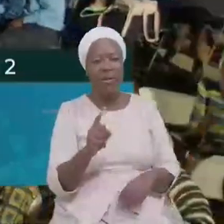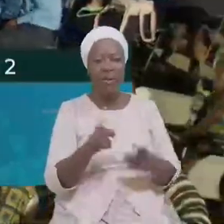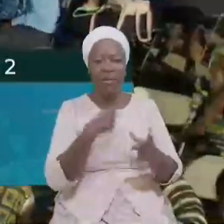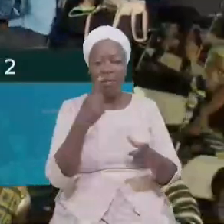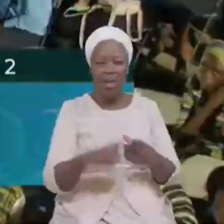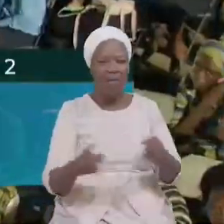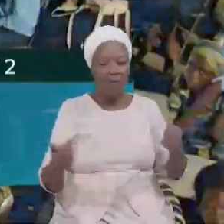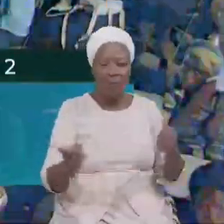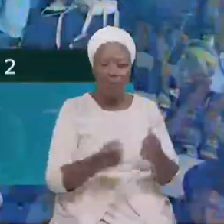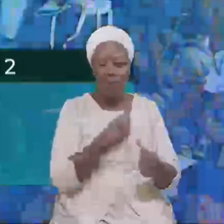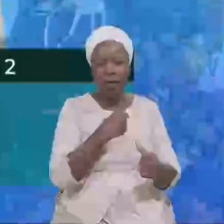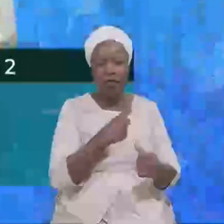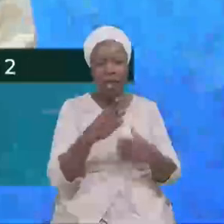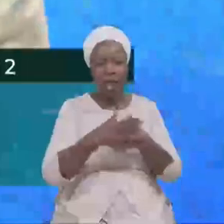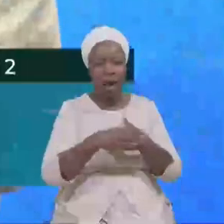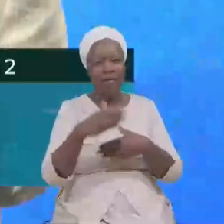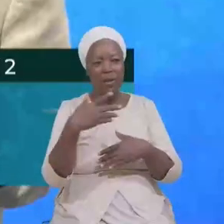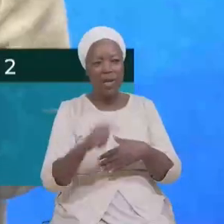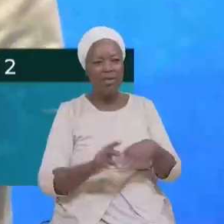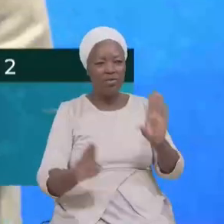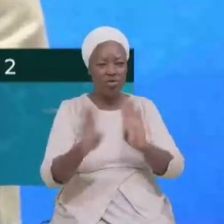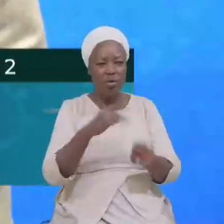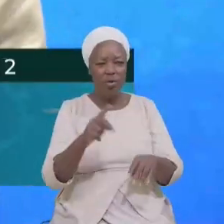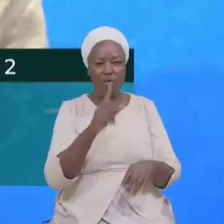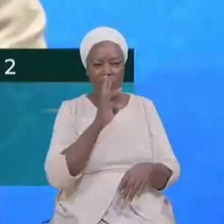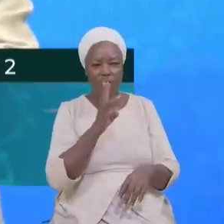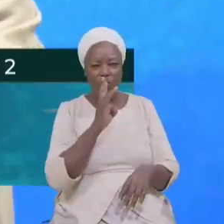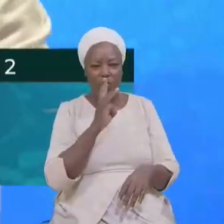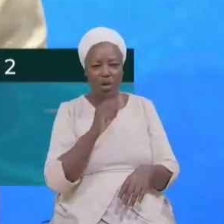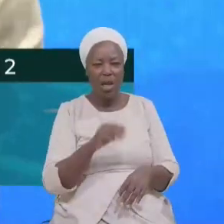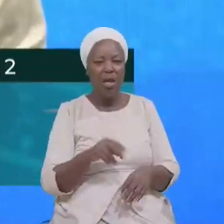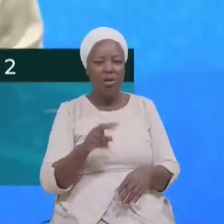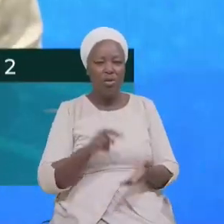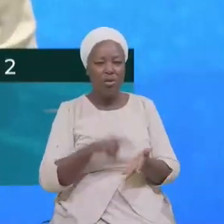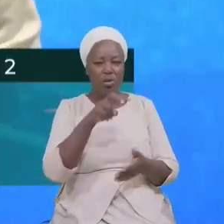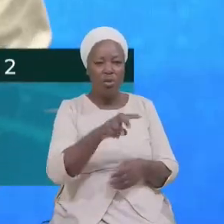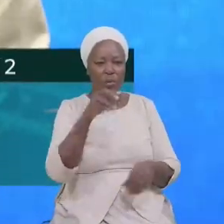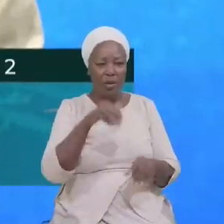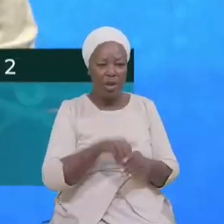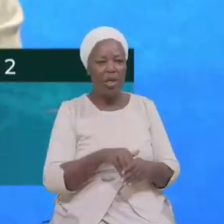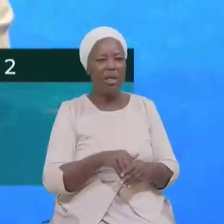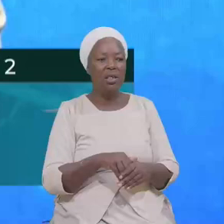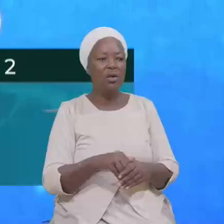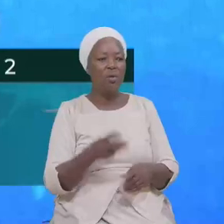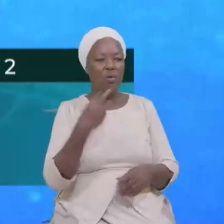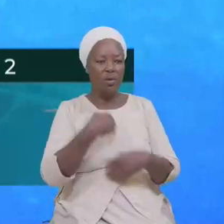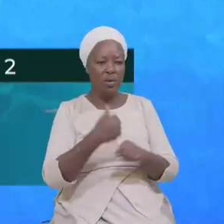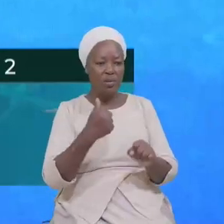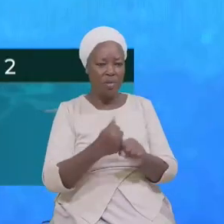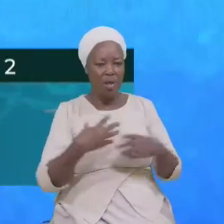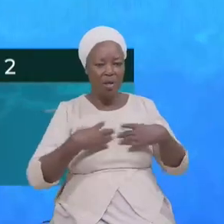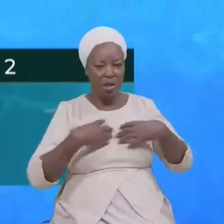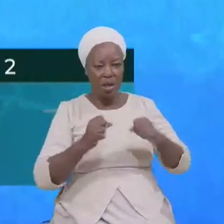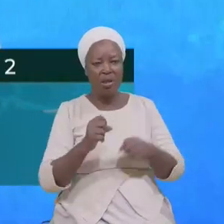Quand un ange descendait de temps en temps dans la piscine et agitait l'eau, et celui qui y descendait le